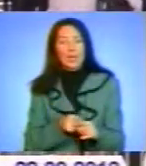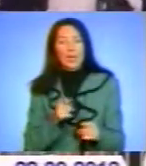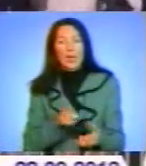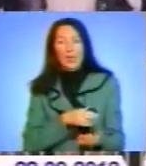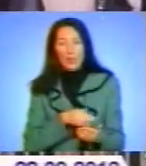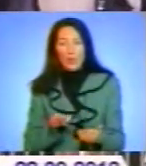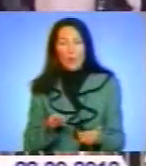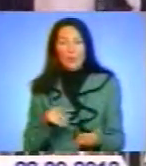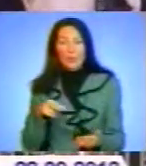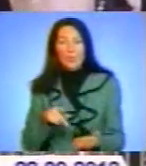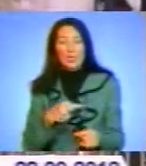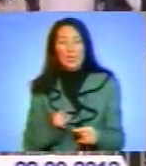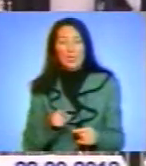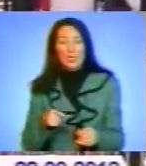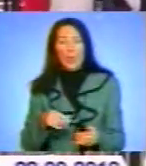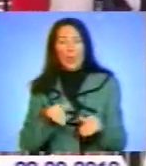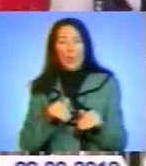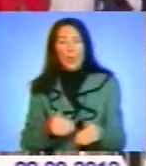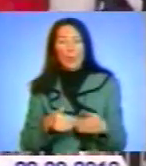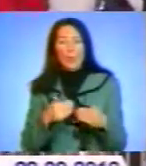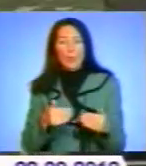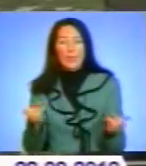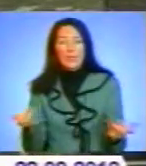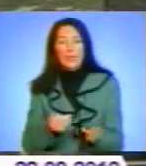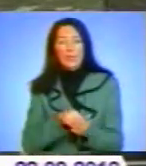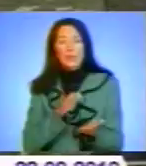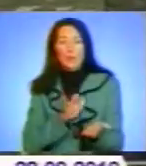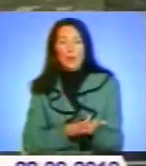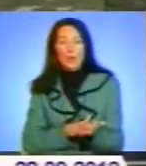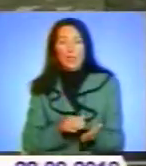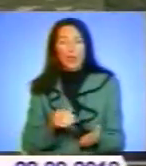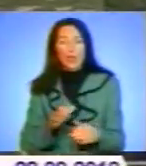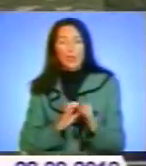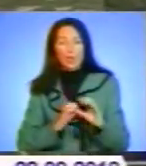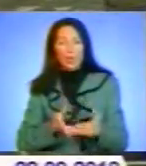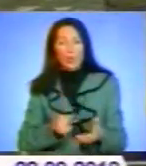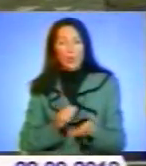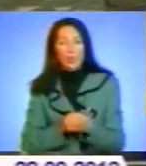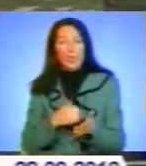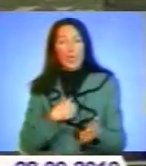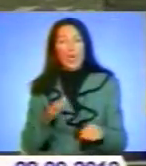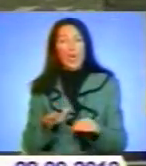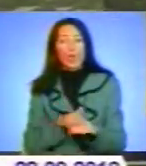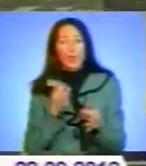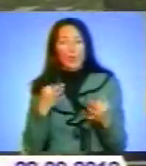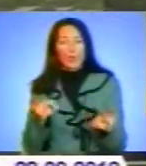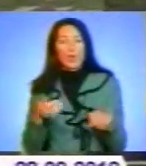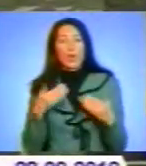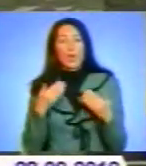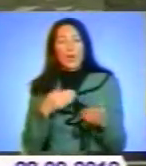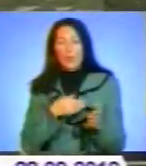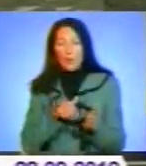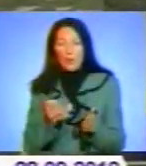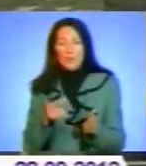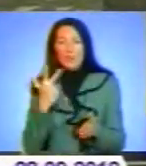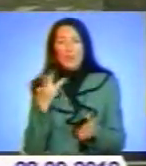стратегічні поступки, треба зафіксувати у міжнародних документах. Ми добровільно відмовилися від третього у світі за потужністю